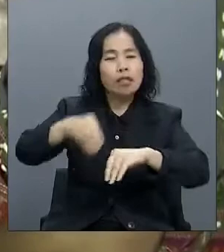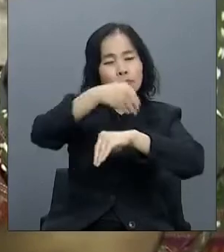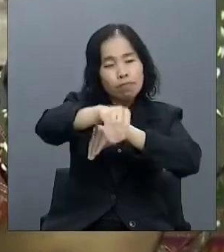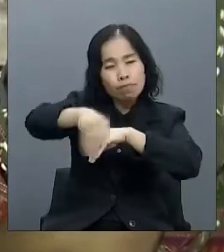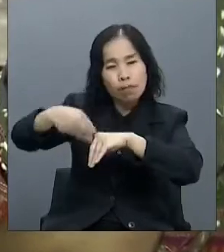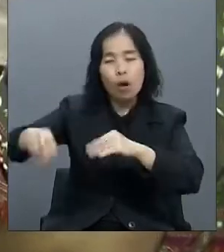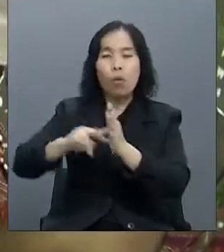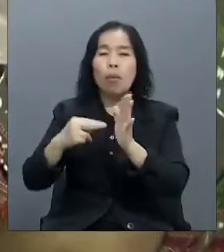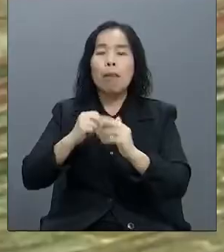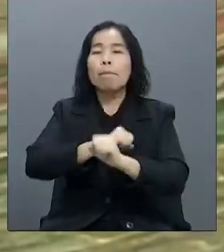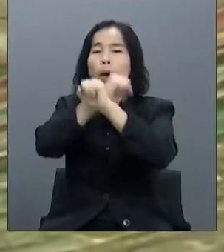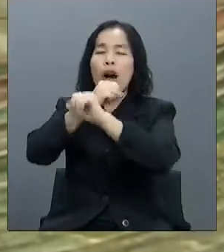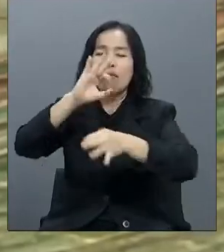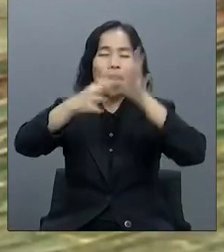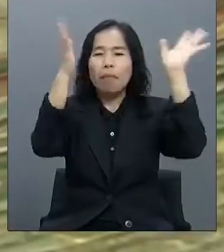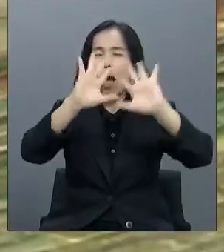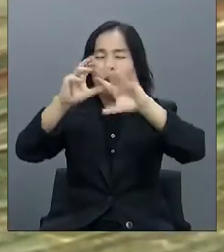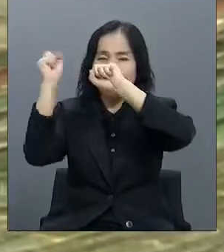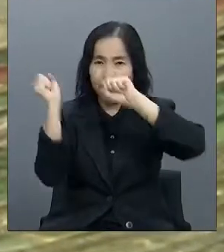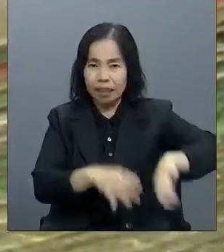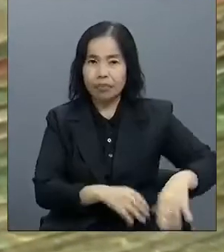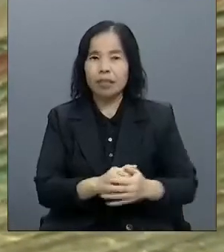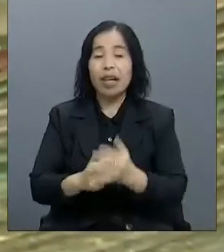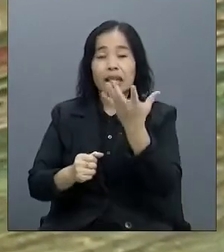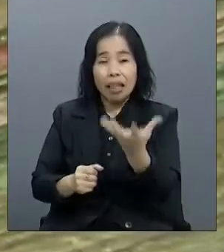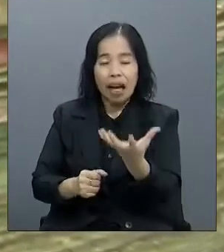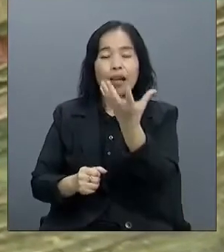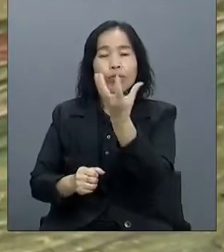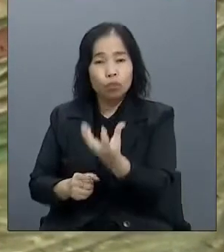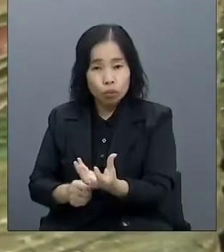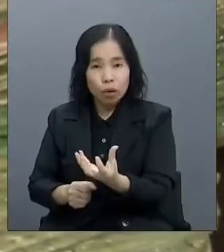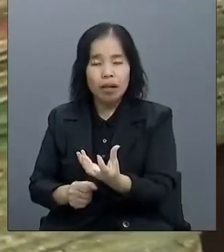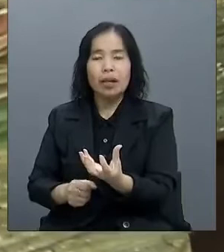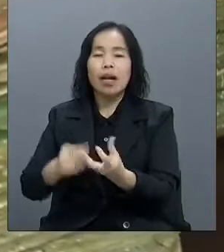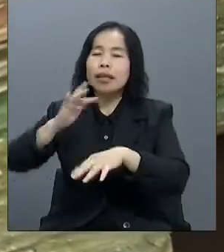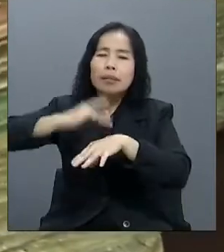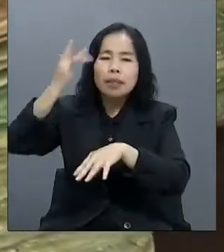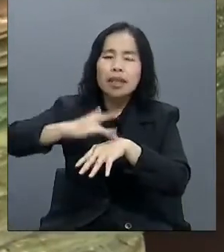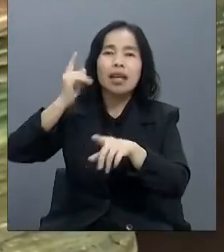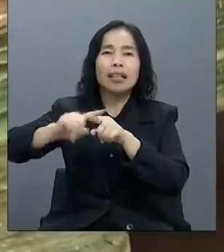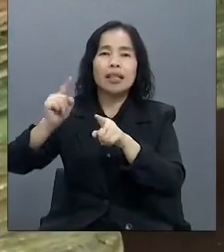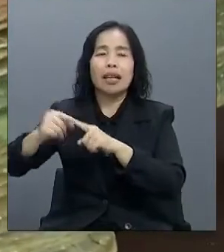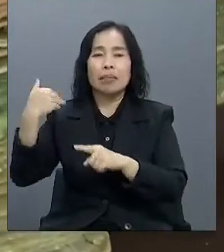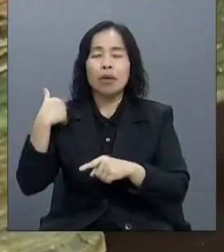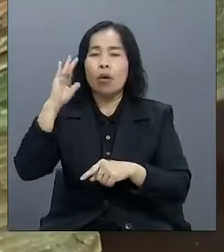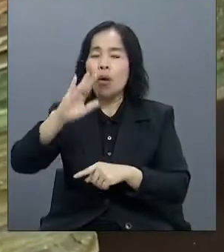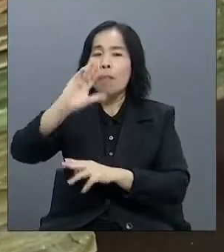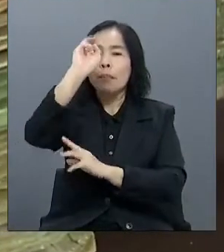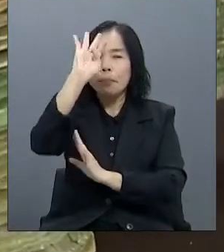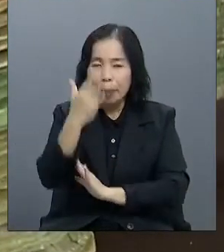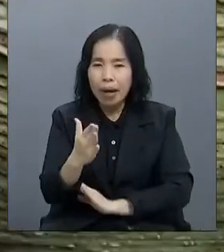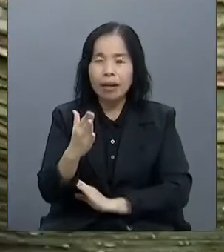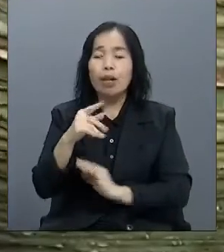ควันถ้วยจานหรือภาชนะจากวัสดุธรรมชาตินั้นผลิตจากวัสดุธรรมชาติต่างๆอาทิใ